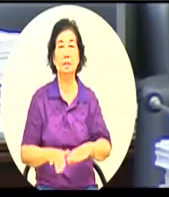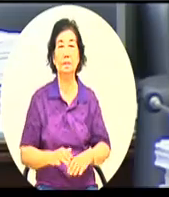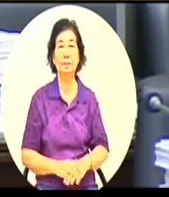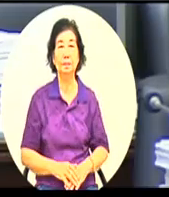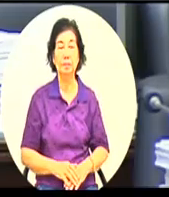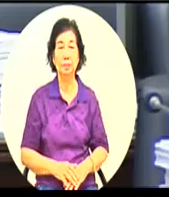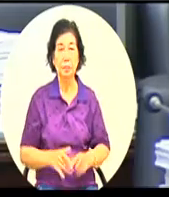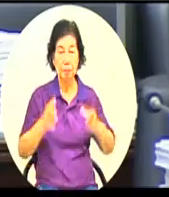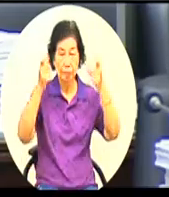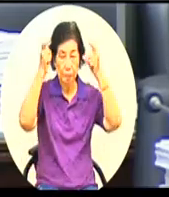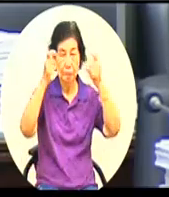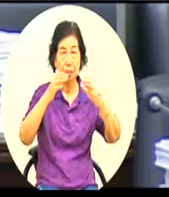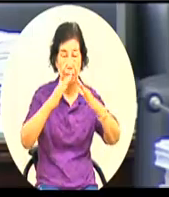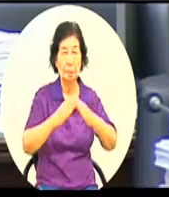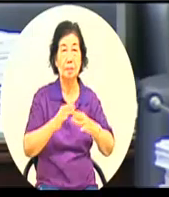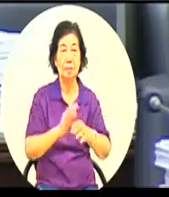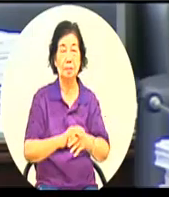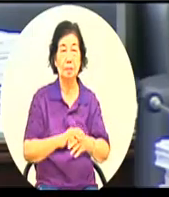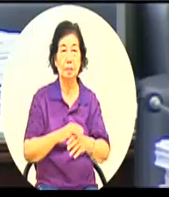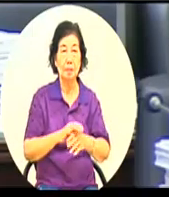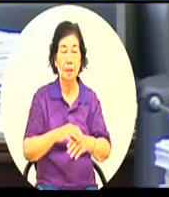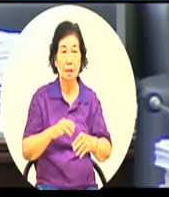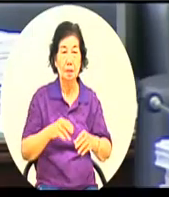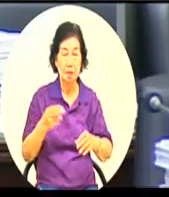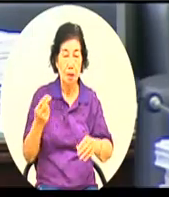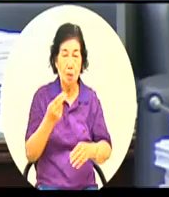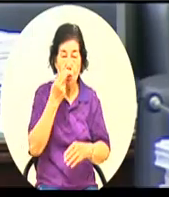高雄市的空气品质，